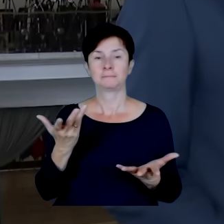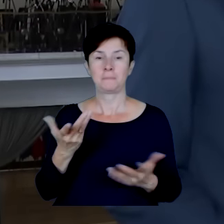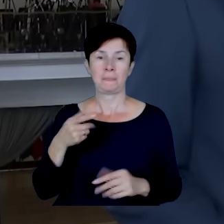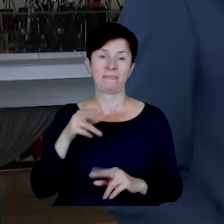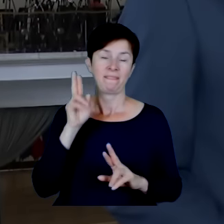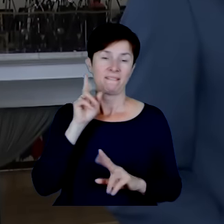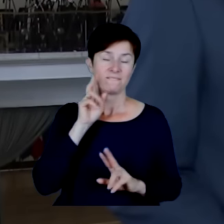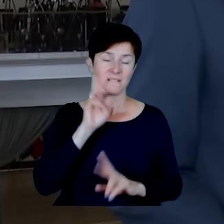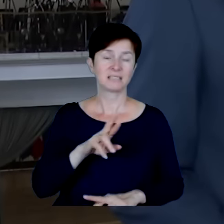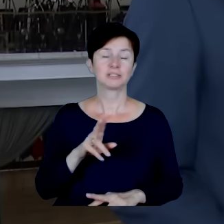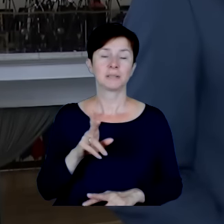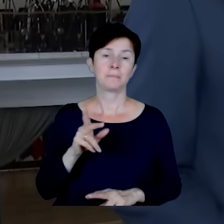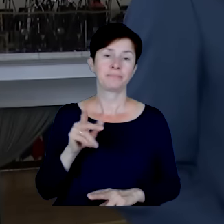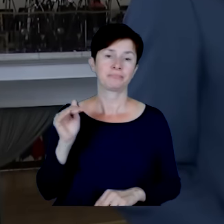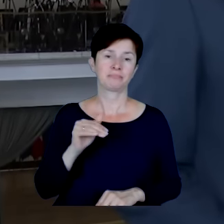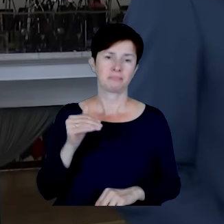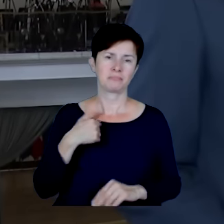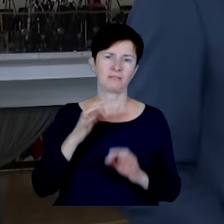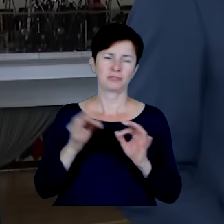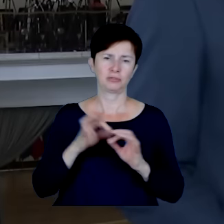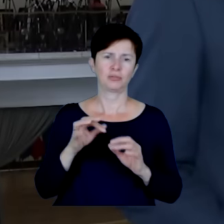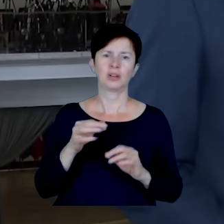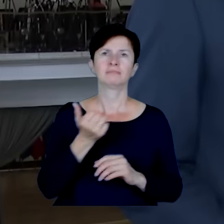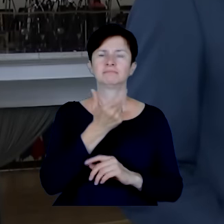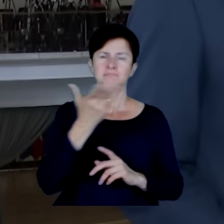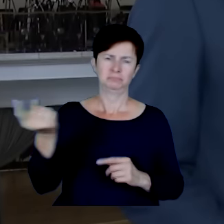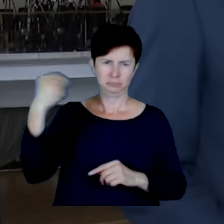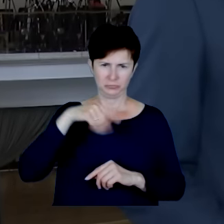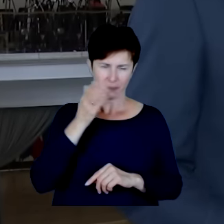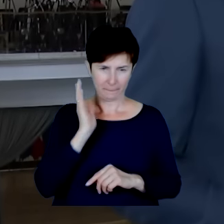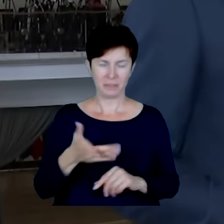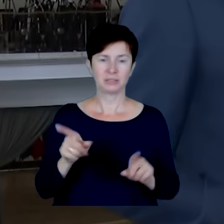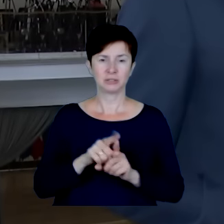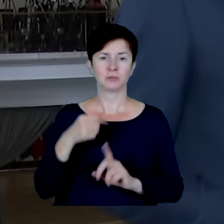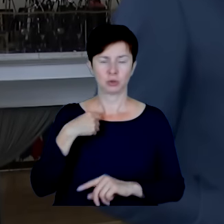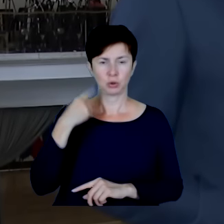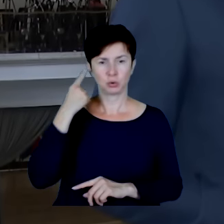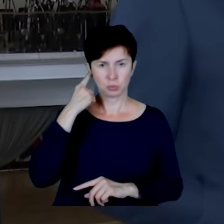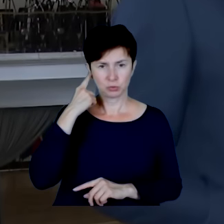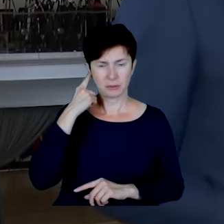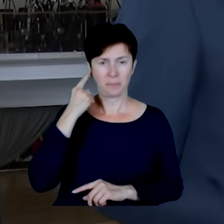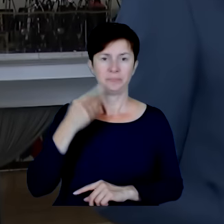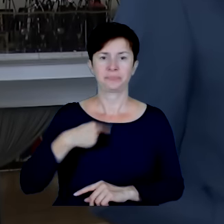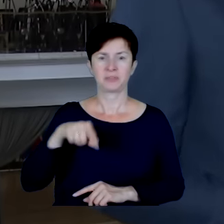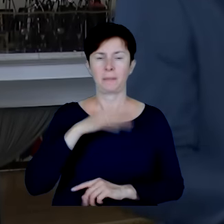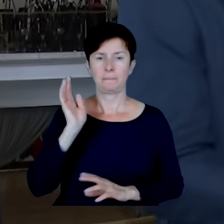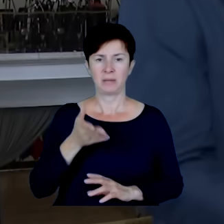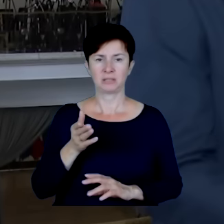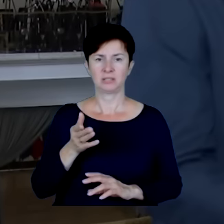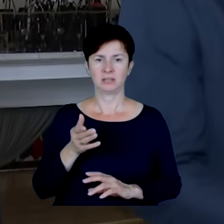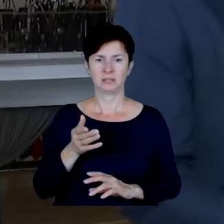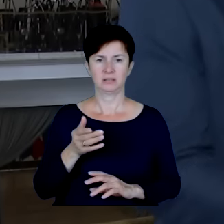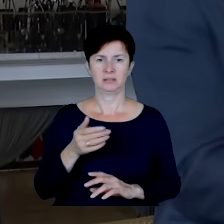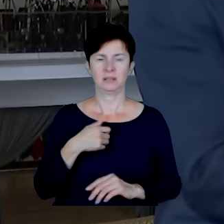się spodziewać nieograniczonej liczby migrantów, a dodatkowo słyszymy w tej chwili informacje, że będą nas czekały różnego rodzaju liczby